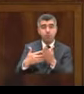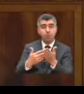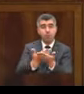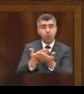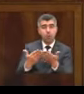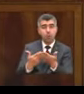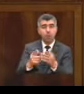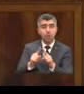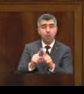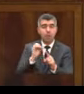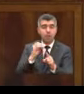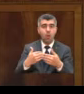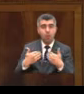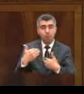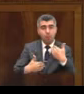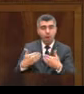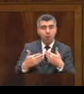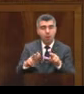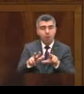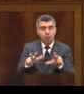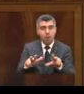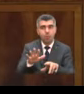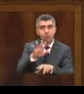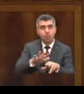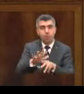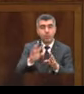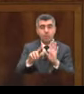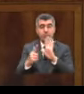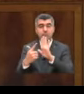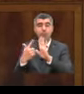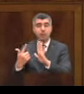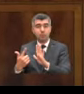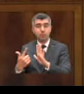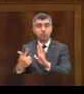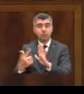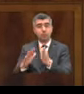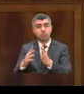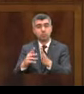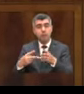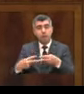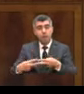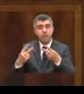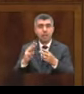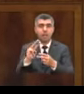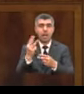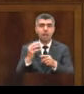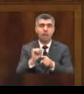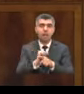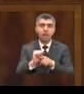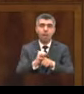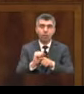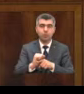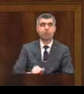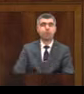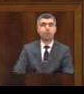إعاقة التوحد، وقد أطلقنا يوم 17 يعني اللي هو اليوم أطلقنا بداية تكوين الفوج الثالث في برنامج رفيق،